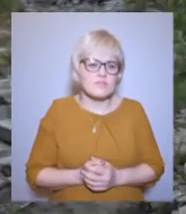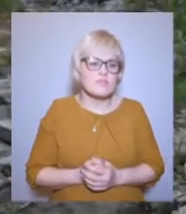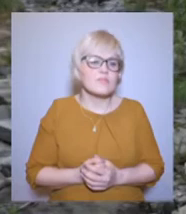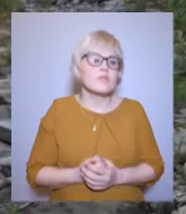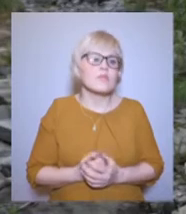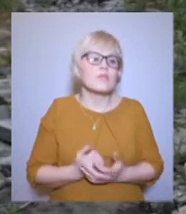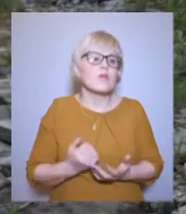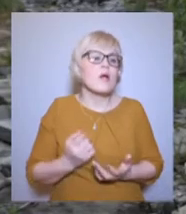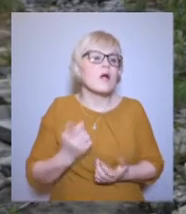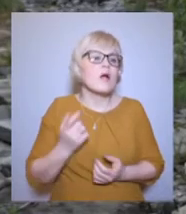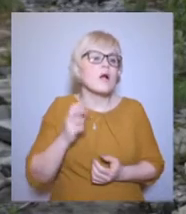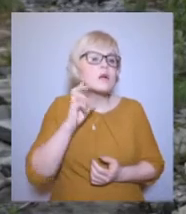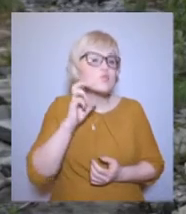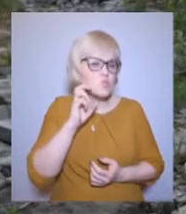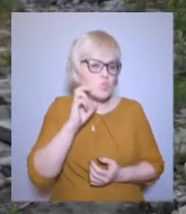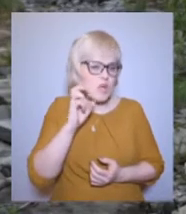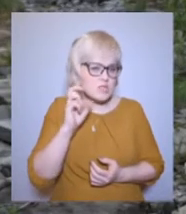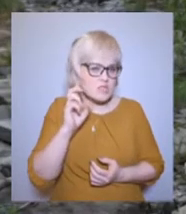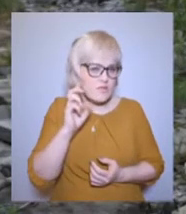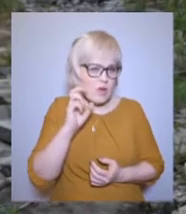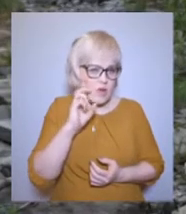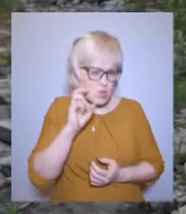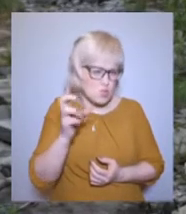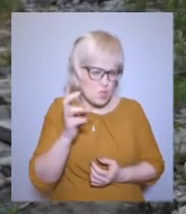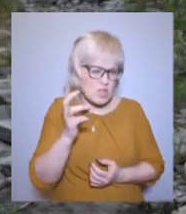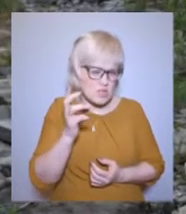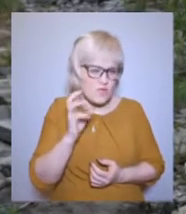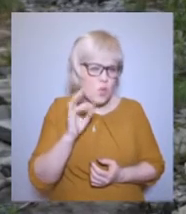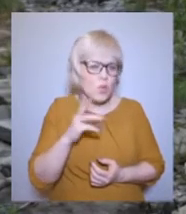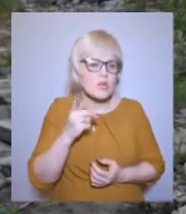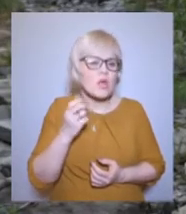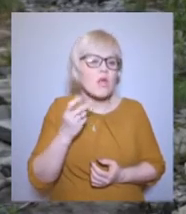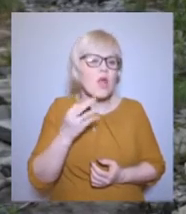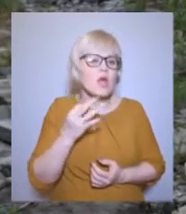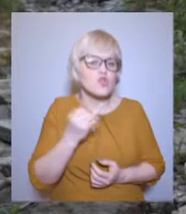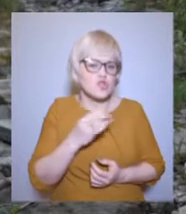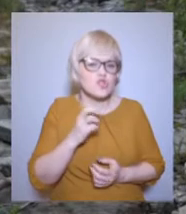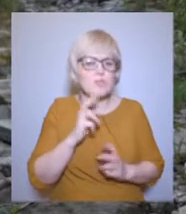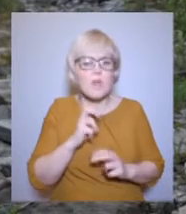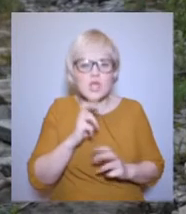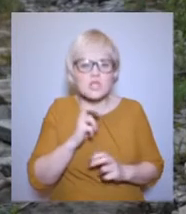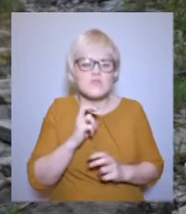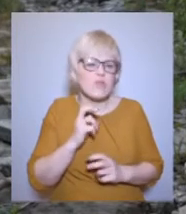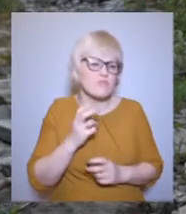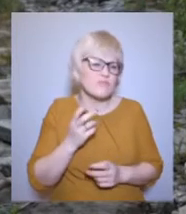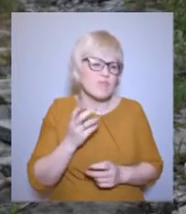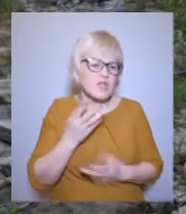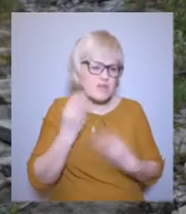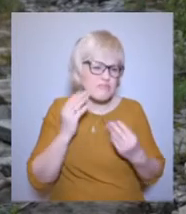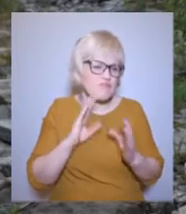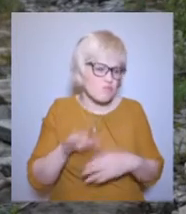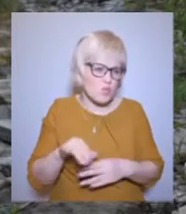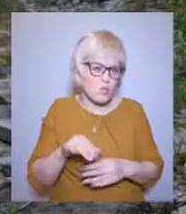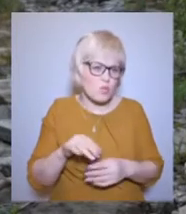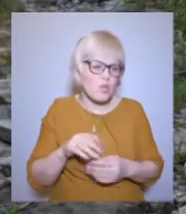Вот Городков был директор первой советской экспедиции в 1924 году. Он верил в богатство Приполярного